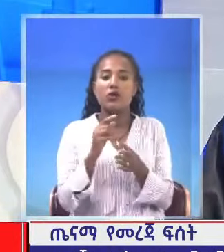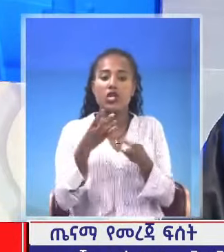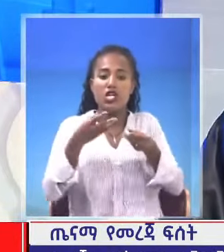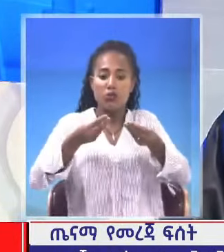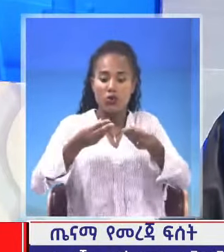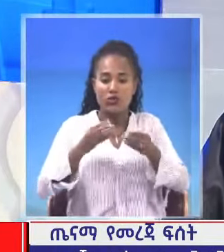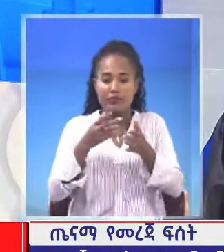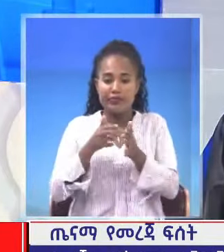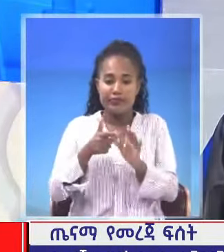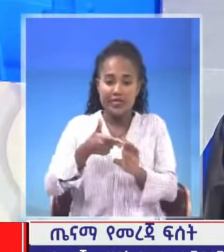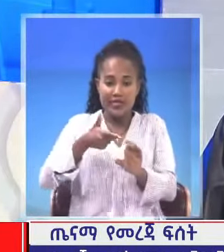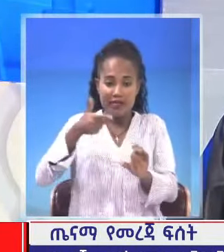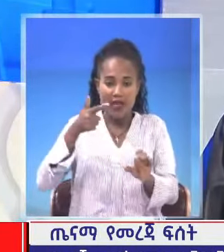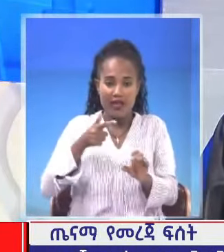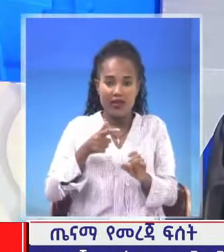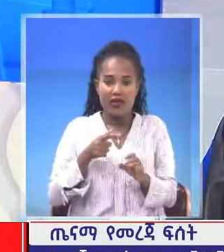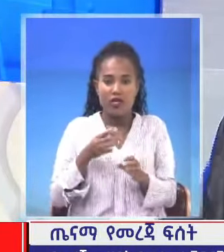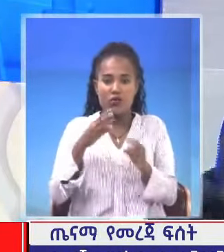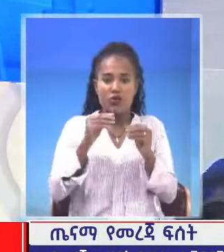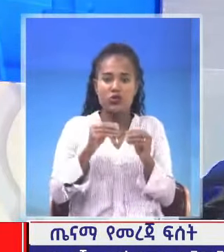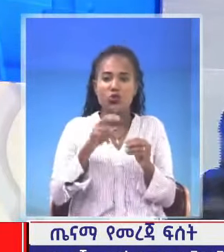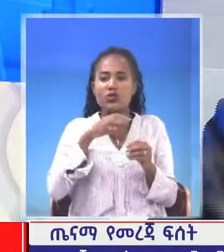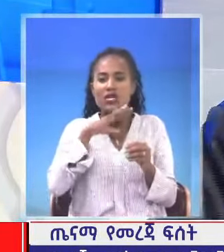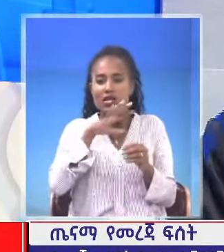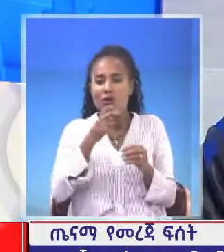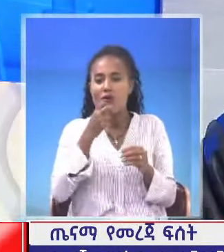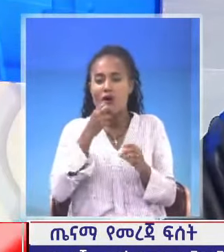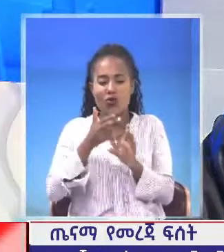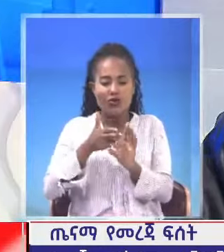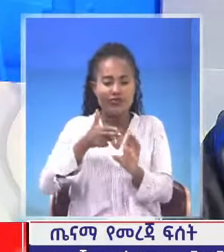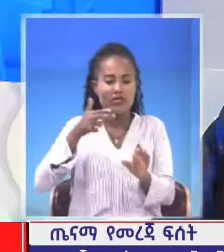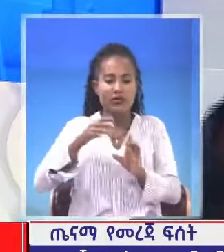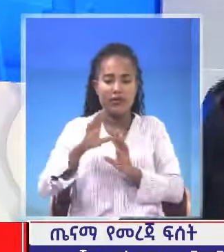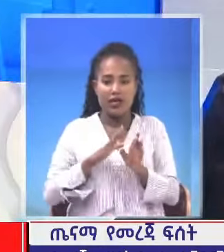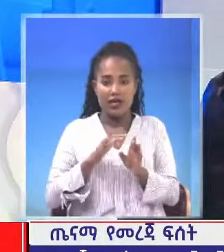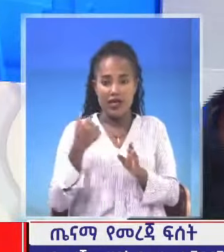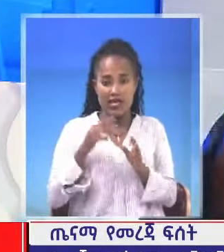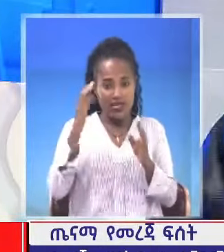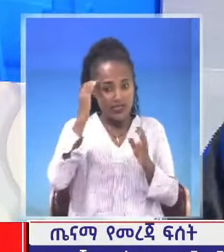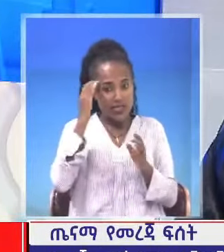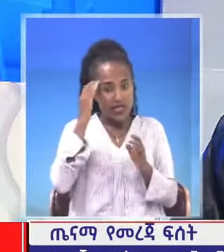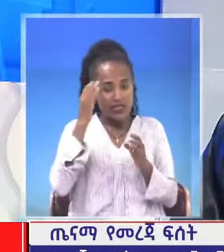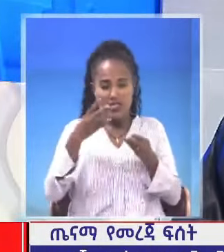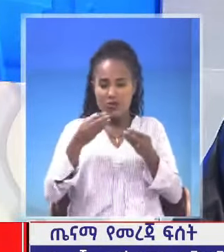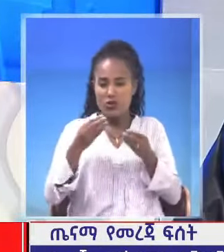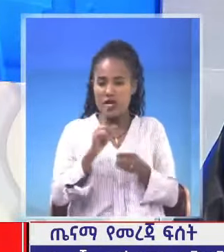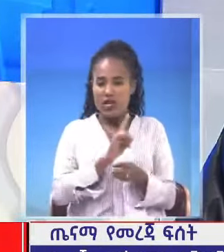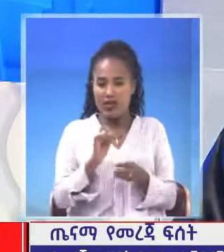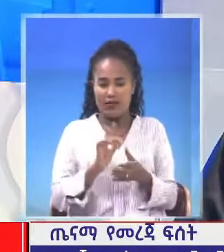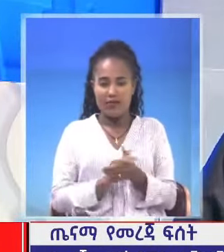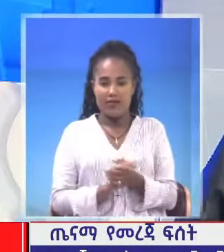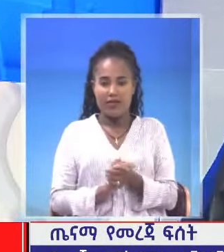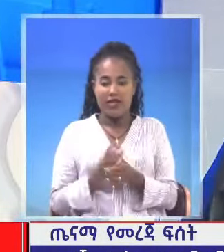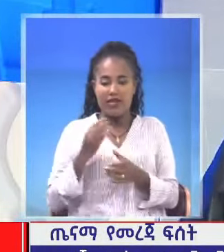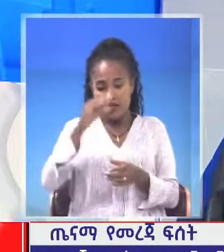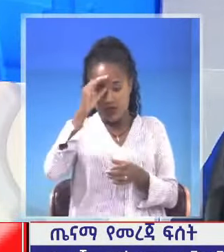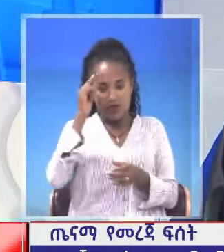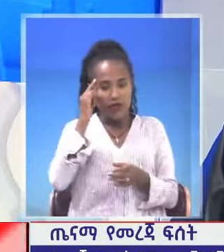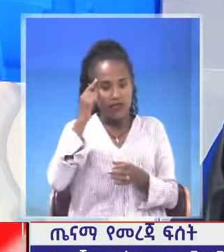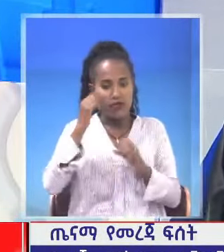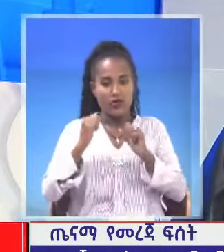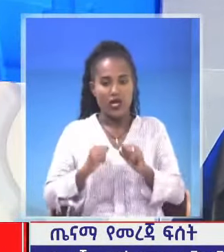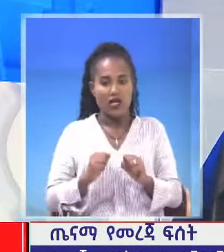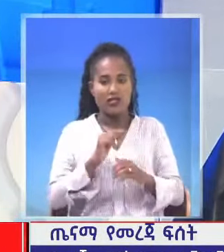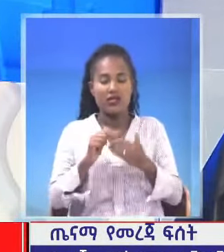ለስጥለው ቆሻሻም ይሁን ንጹህም ይሁን እንዳለ ብድግ ያደርጋል። የኛ ጭንቅላት ግን ስፖንጅ መሆን የለበትም። እኛ ሰዎችን ማሰብ እንችላለን።